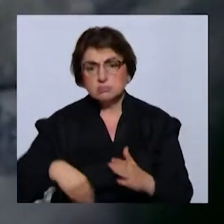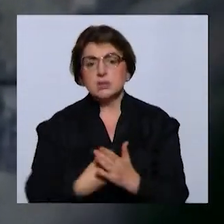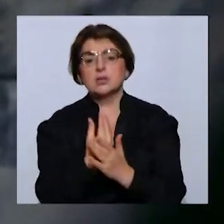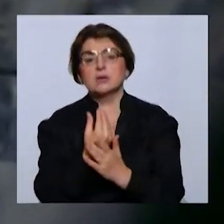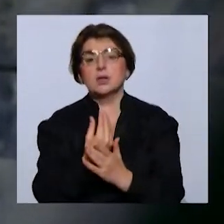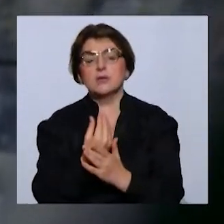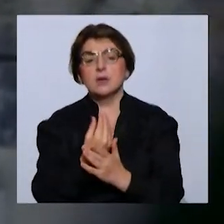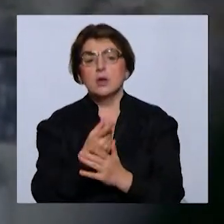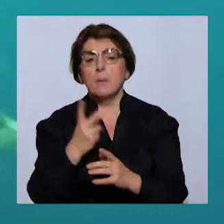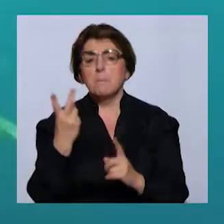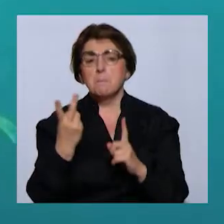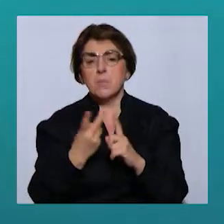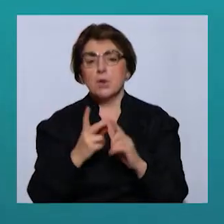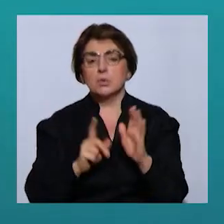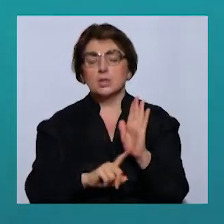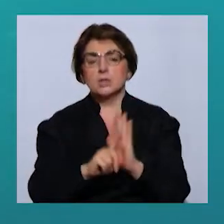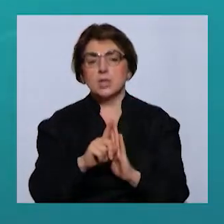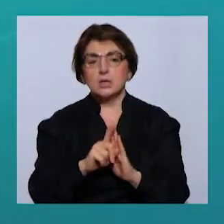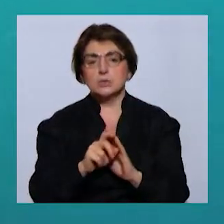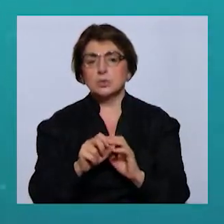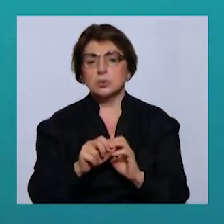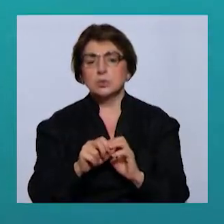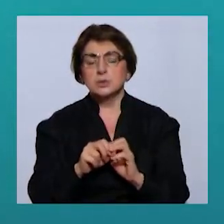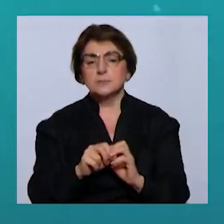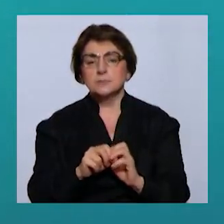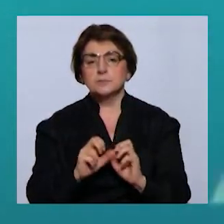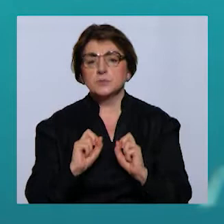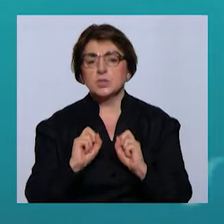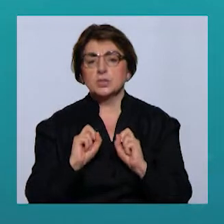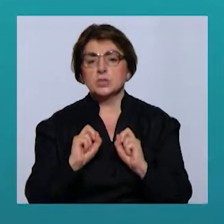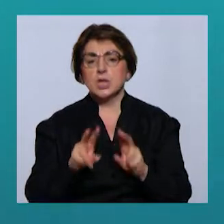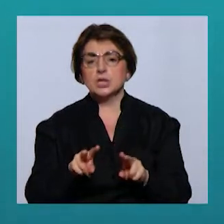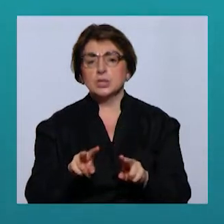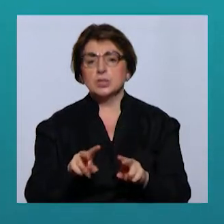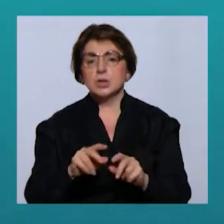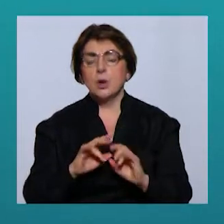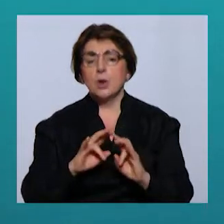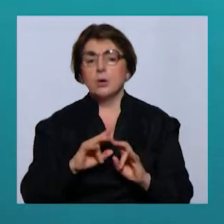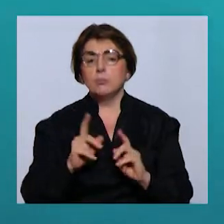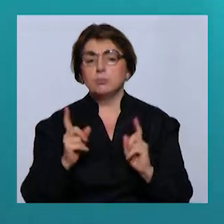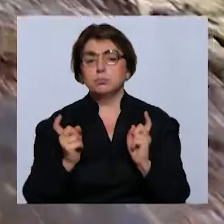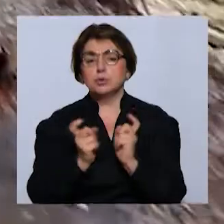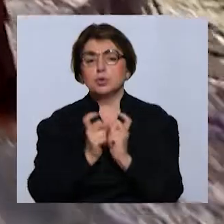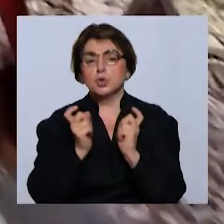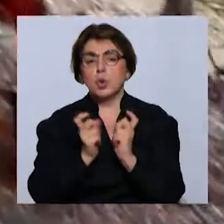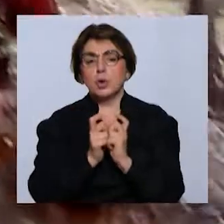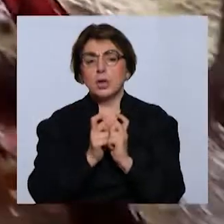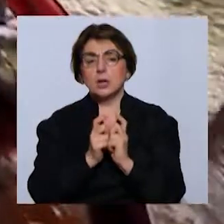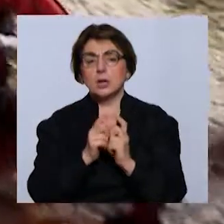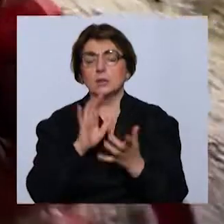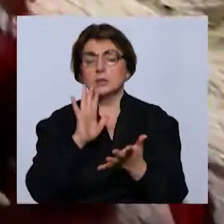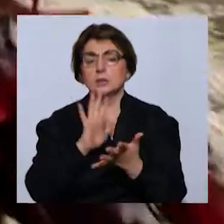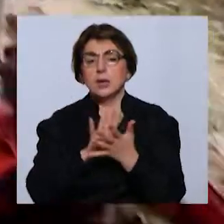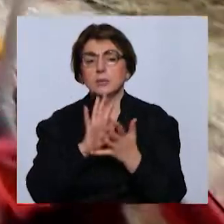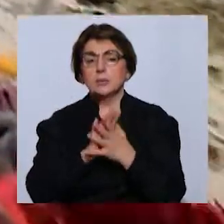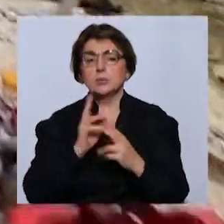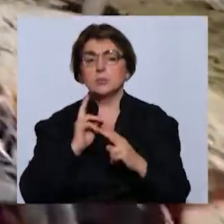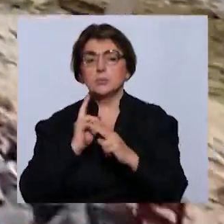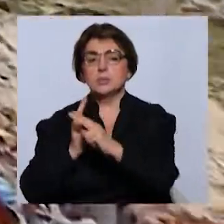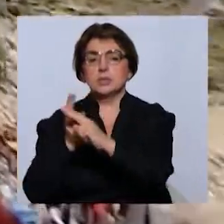მეორედ დაიწყო სასტიკი, ეკოლოგების სასტიკი ბრძოლა, ესე ვთქვათ, დაბინძურების